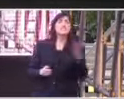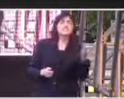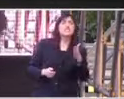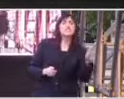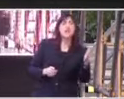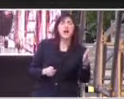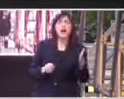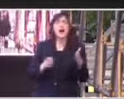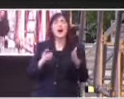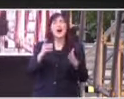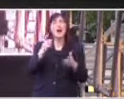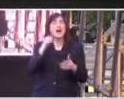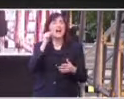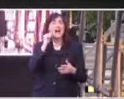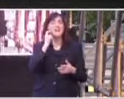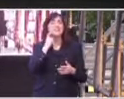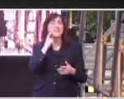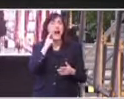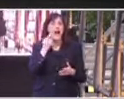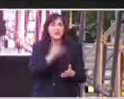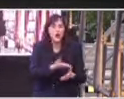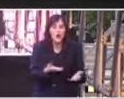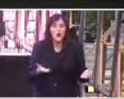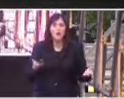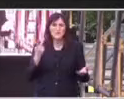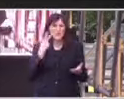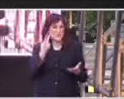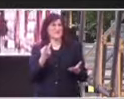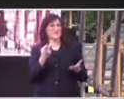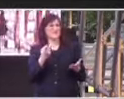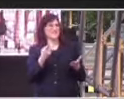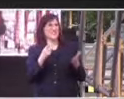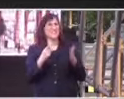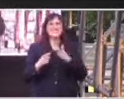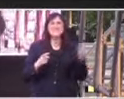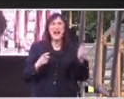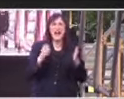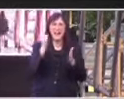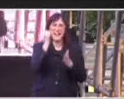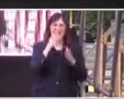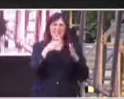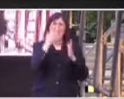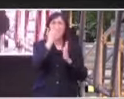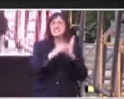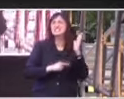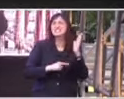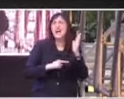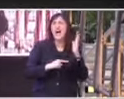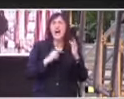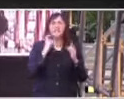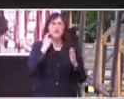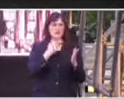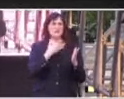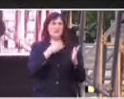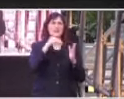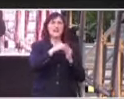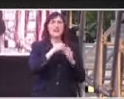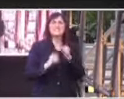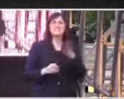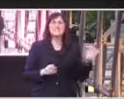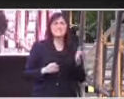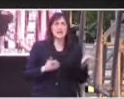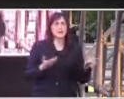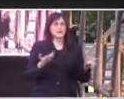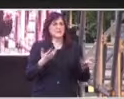insieme nella stessa frase la parola sinistra e Di Maio mi dà una certa emozione ma Di Maio loro che conoscete dalla straordinaria padronanza dei